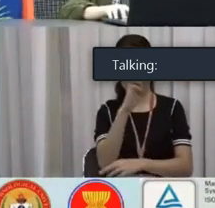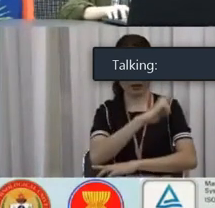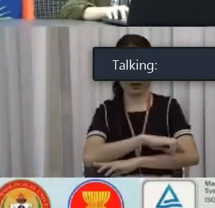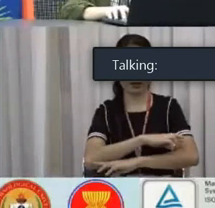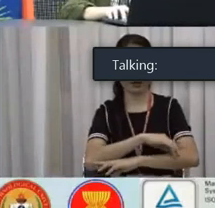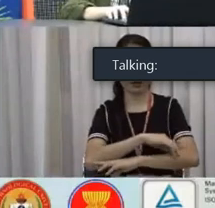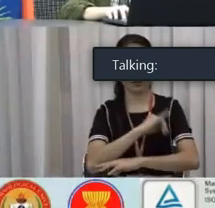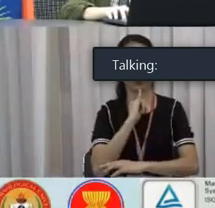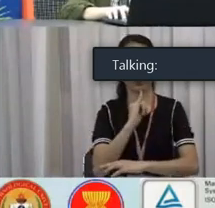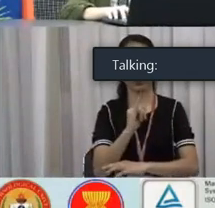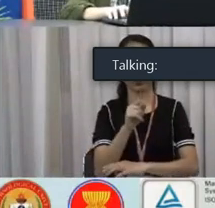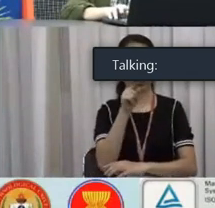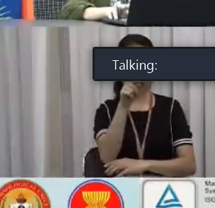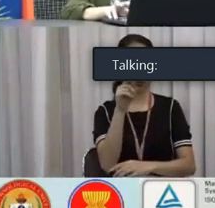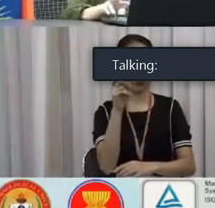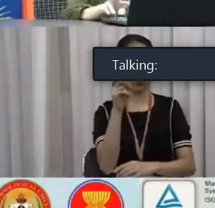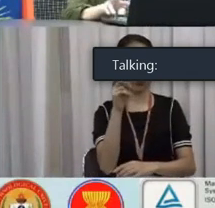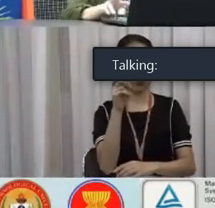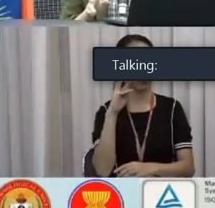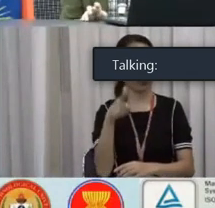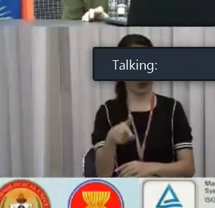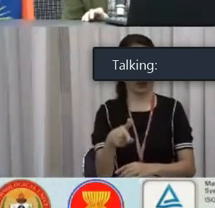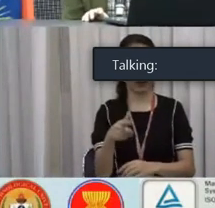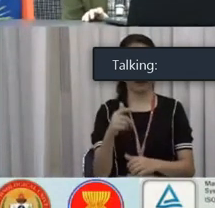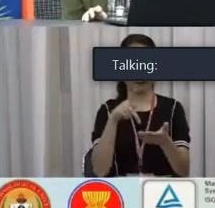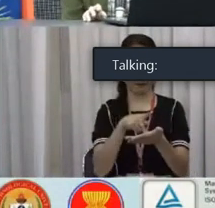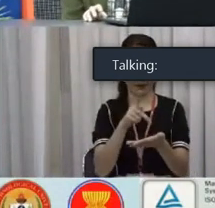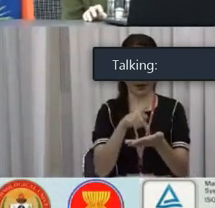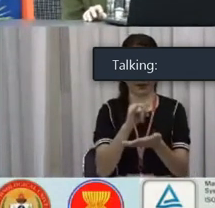you or the student.